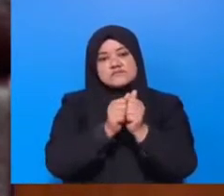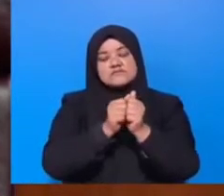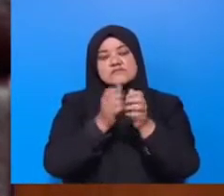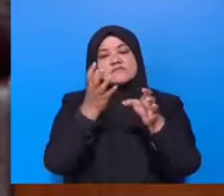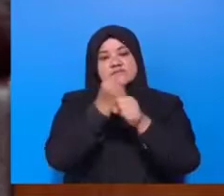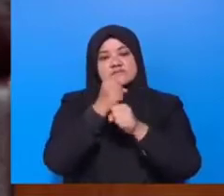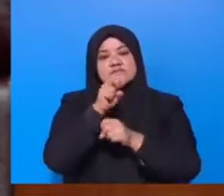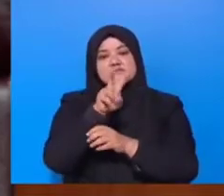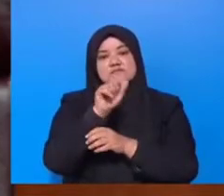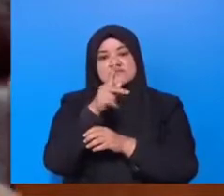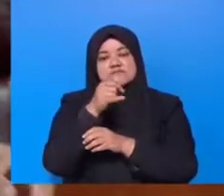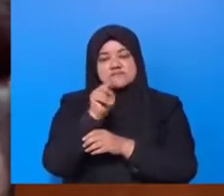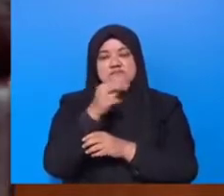mendapatkan reaksi Berkasih